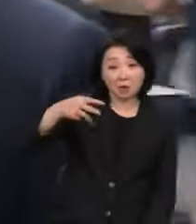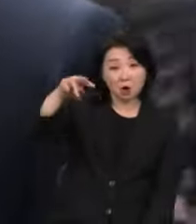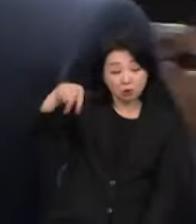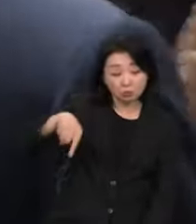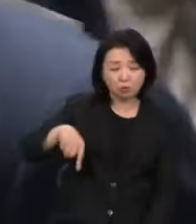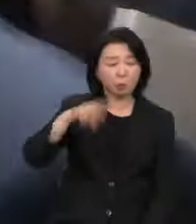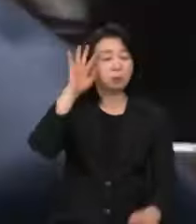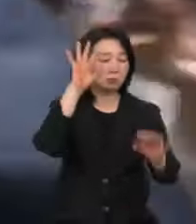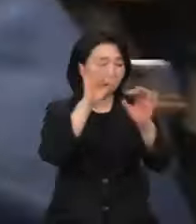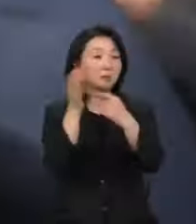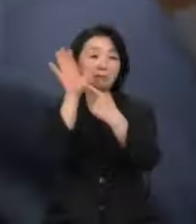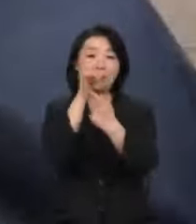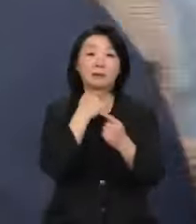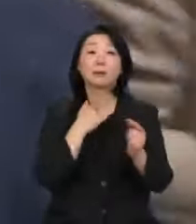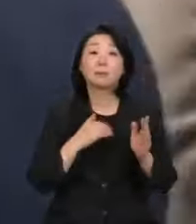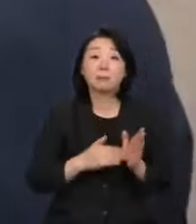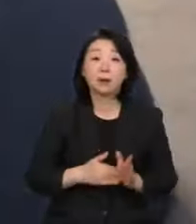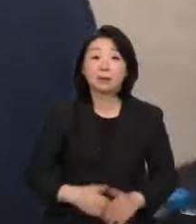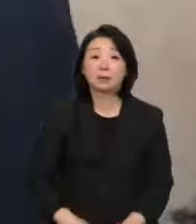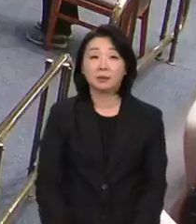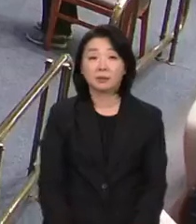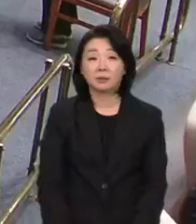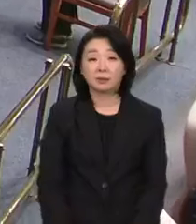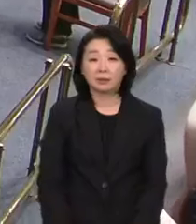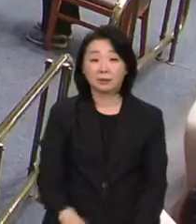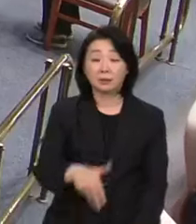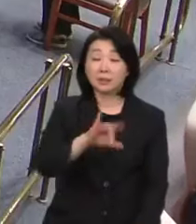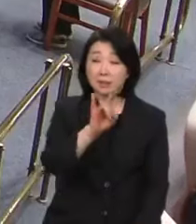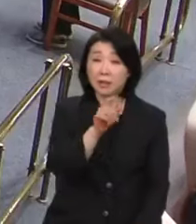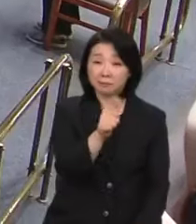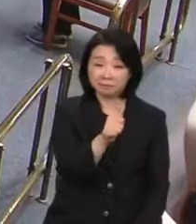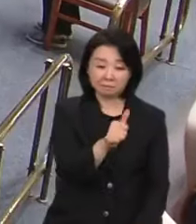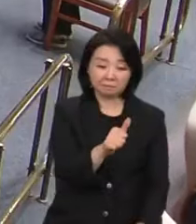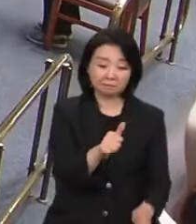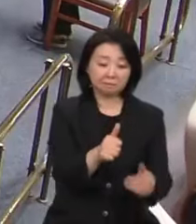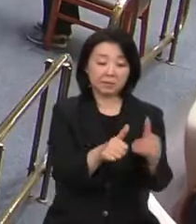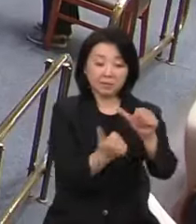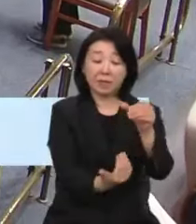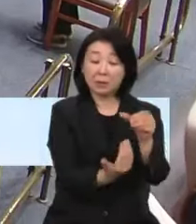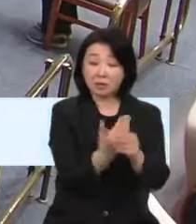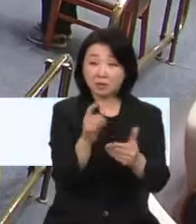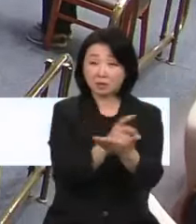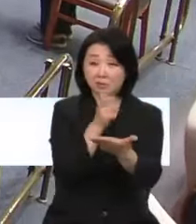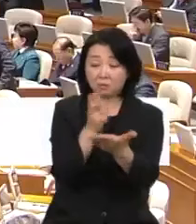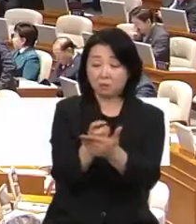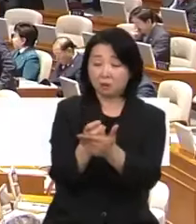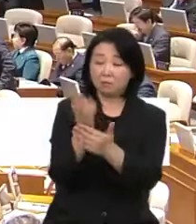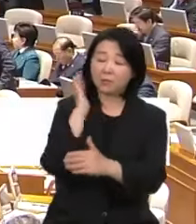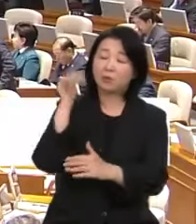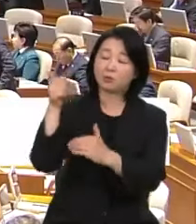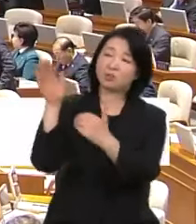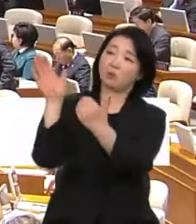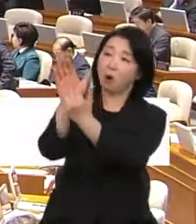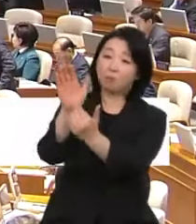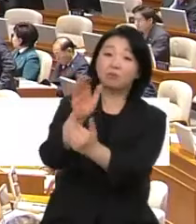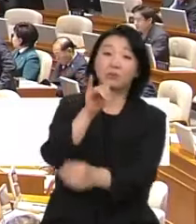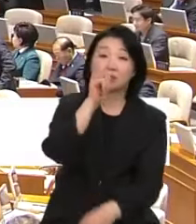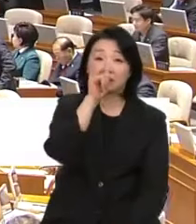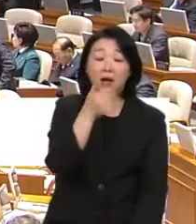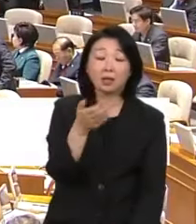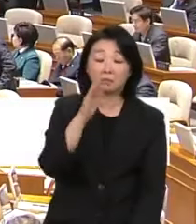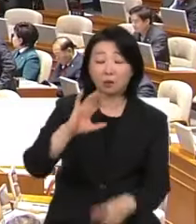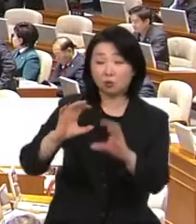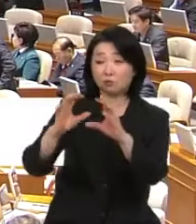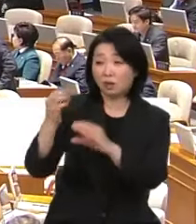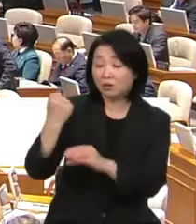입장을 공개적으로 밝힌 바 있습니다. 최상병 특검법은 대통령실에서 거부권을 행사하더라도 국민의힘 의원